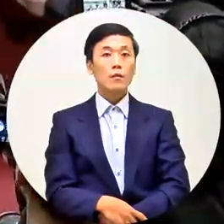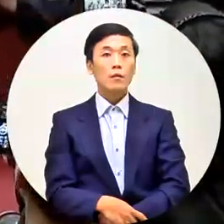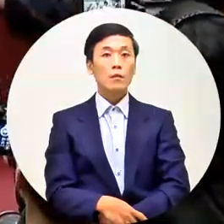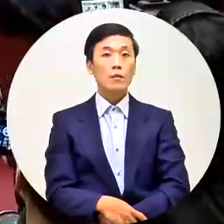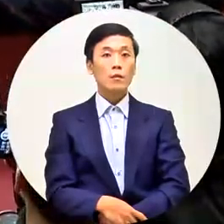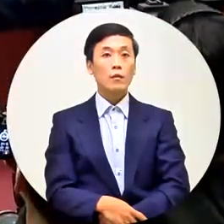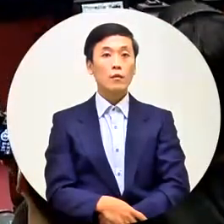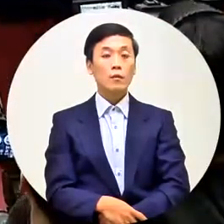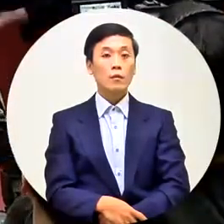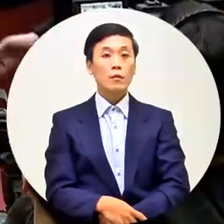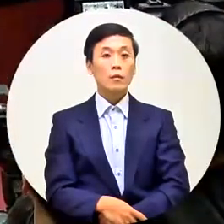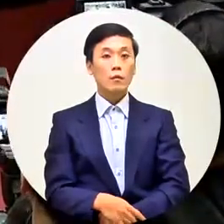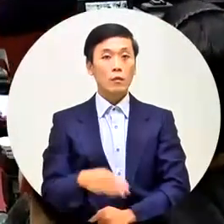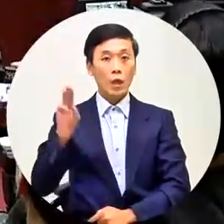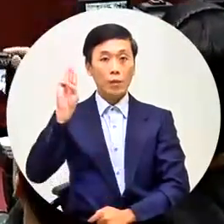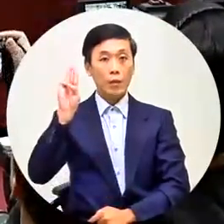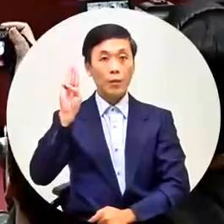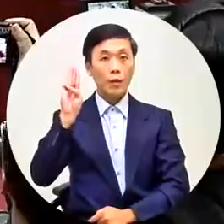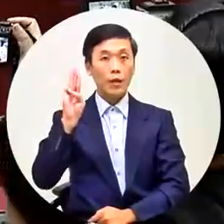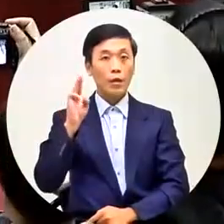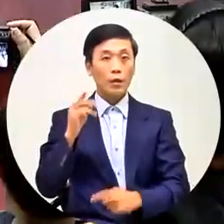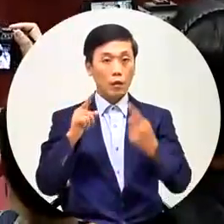宣誓人就位。